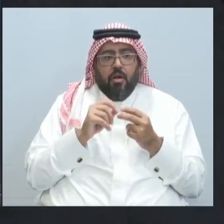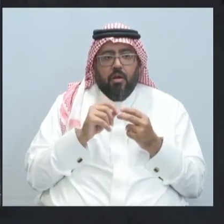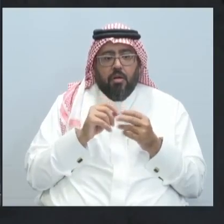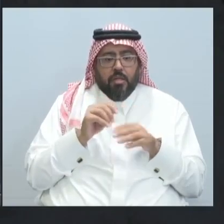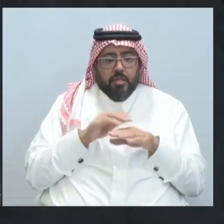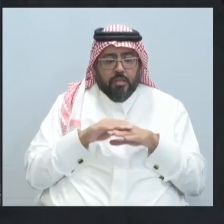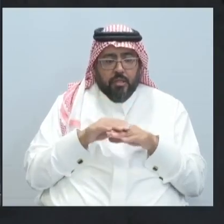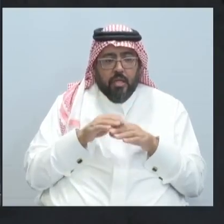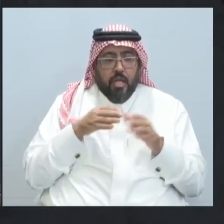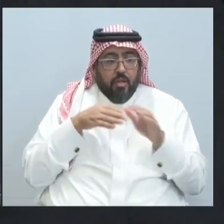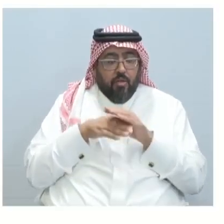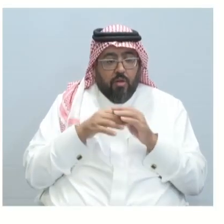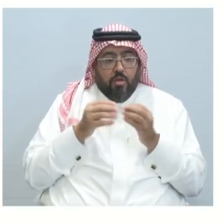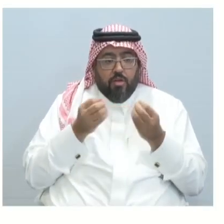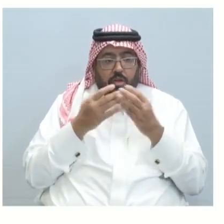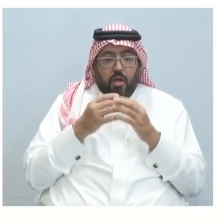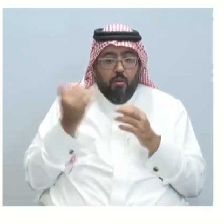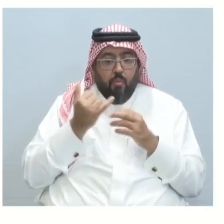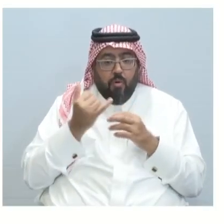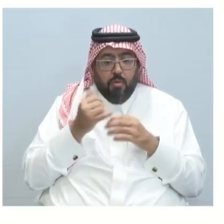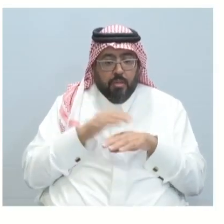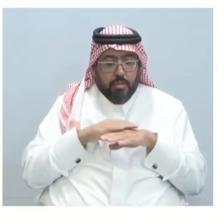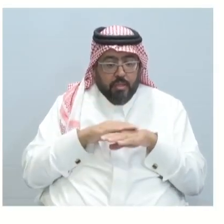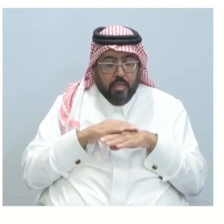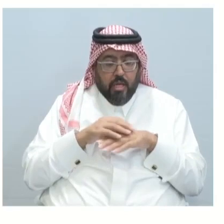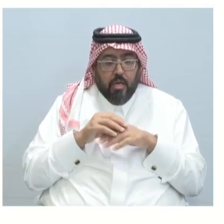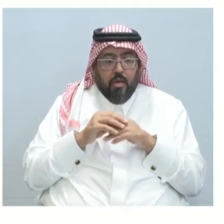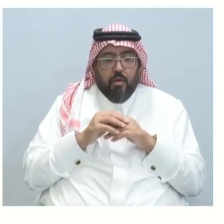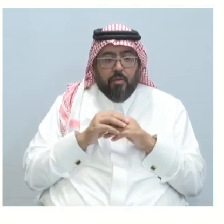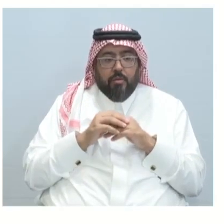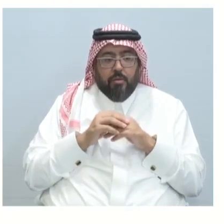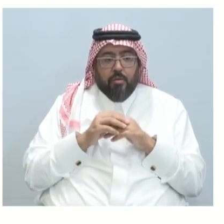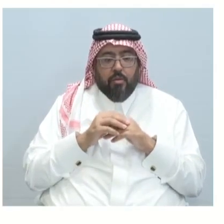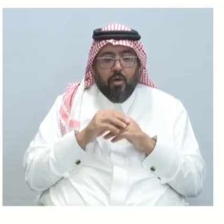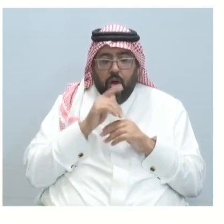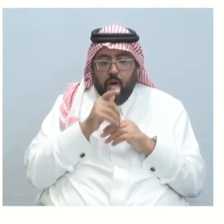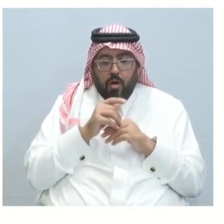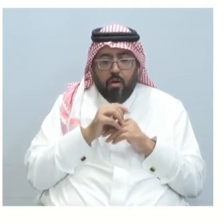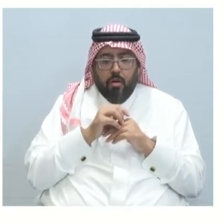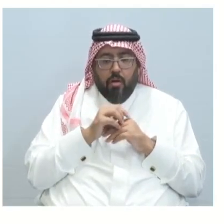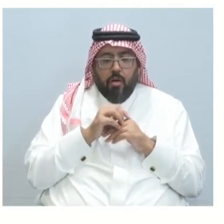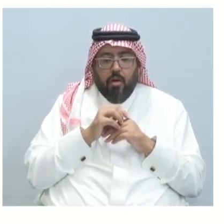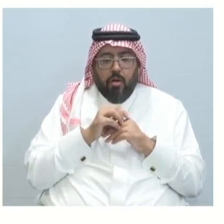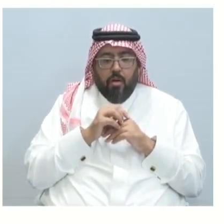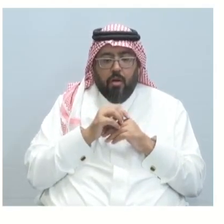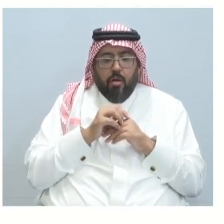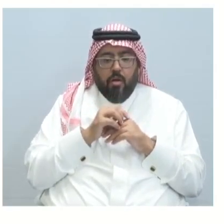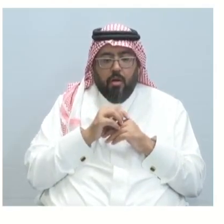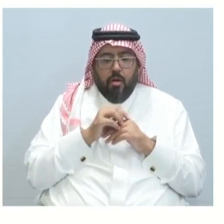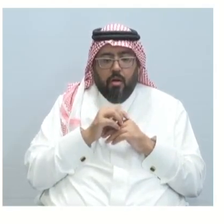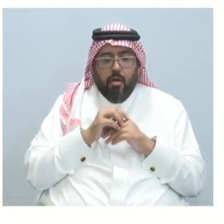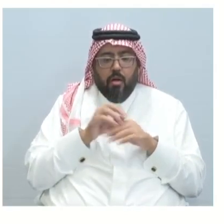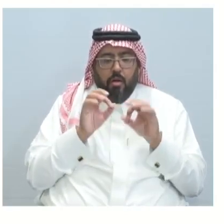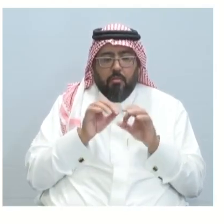يستطيع الانسان ان يدخل لهذا نحرص على الاحسان للوالدين فلهذا ققول الان ما ما